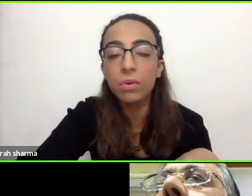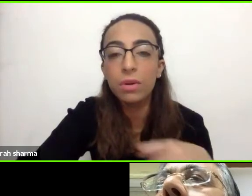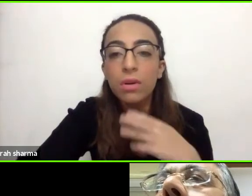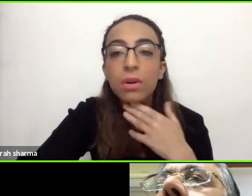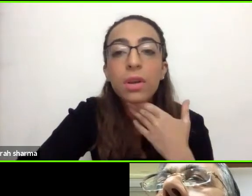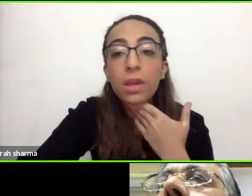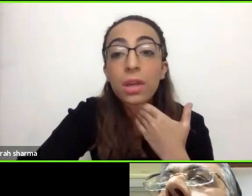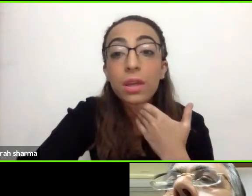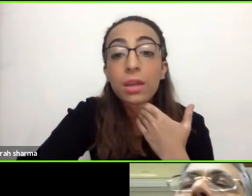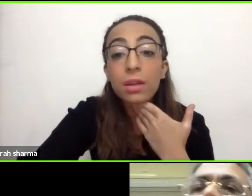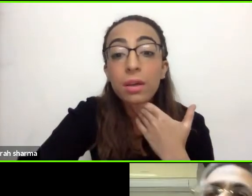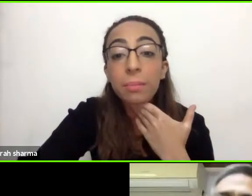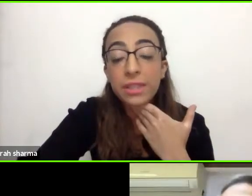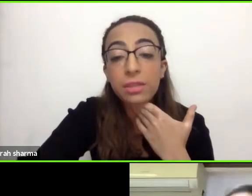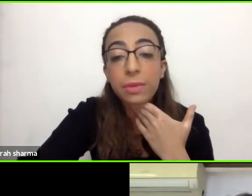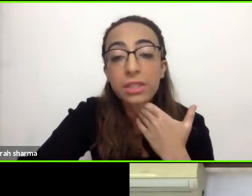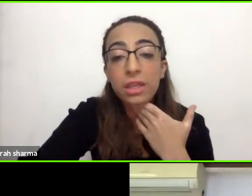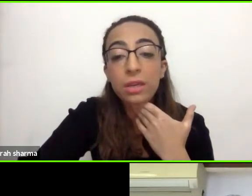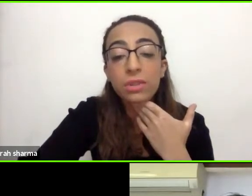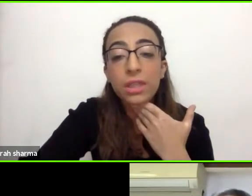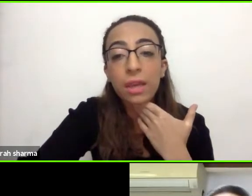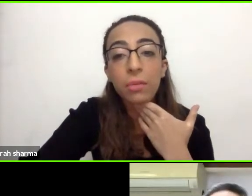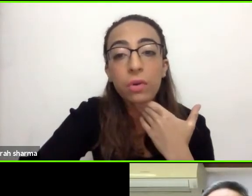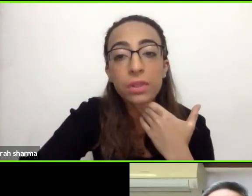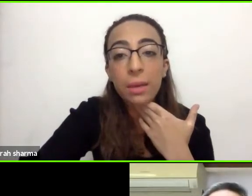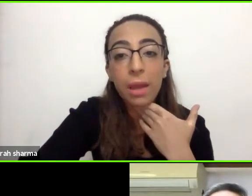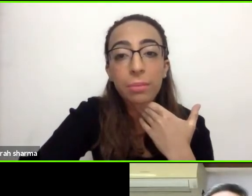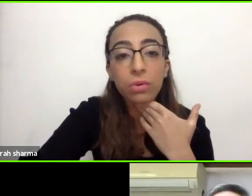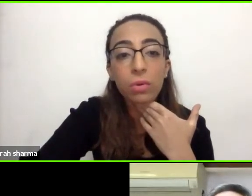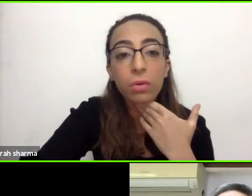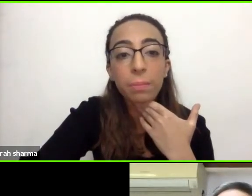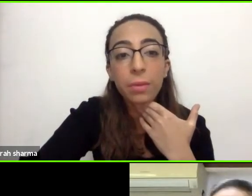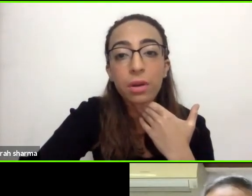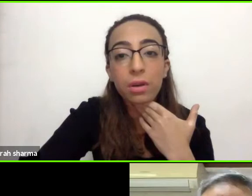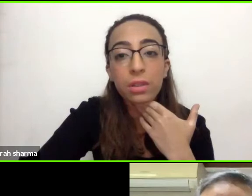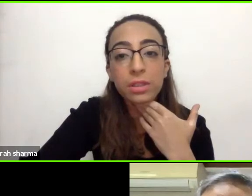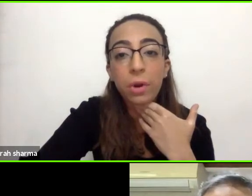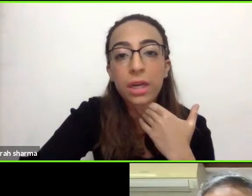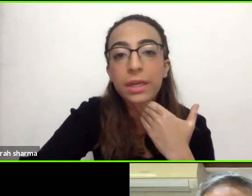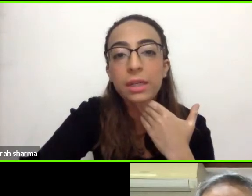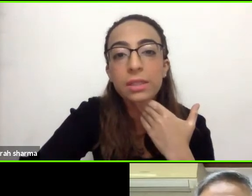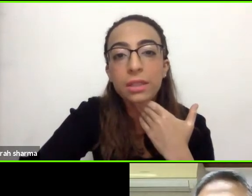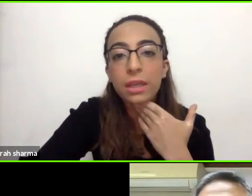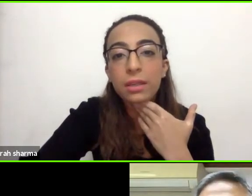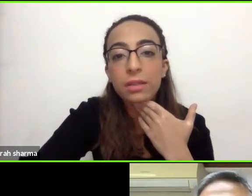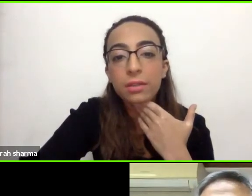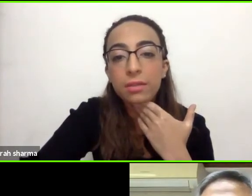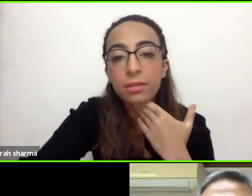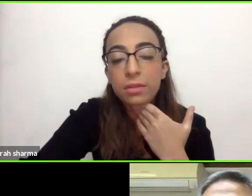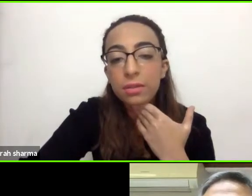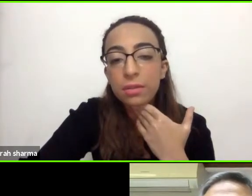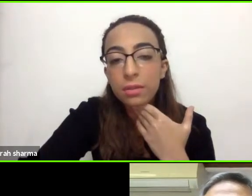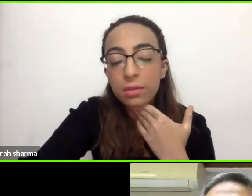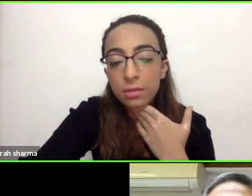वो मैसेज भेज देंगे उसी टाइम, और उस टाइम आप उनको स्पॉटलाइट कर सकते हैं.